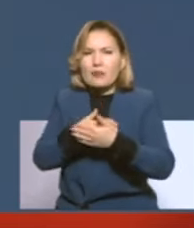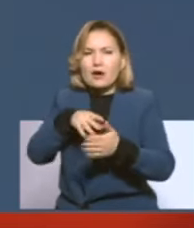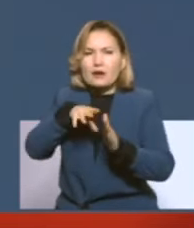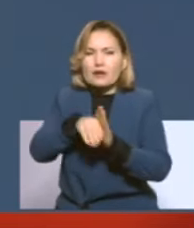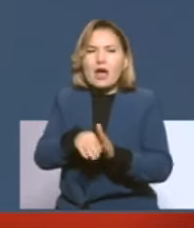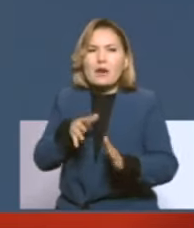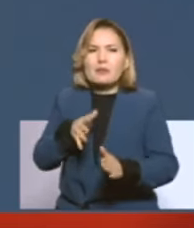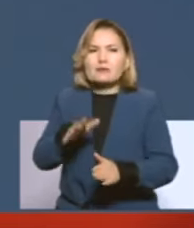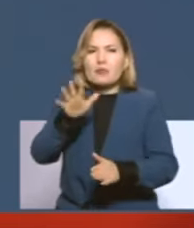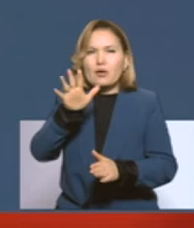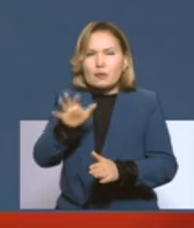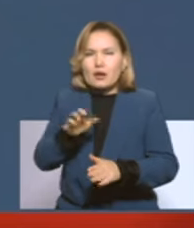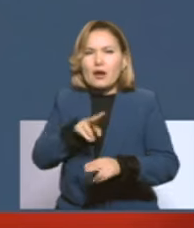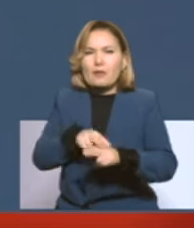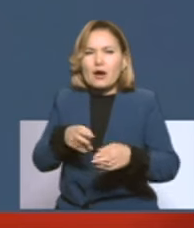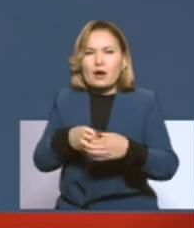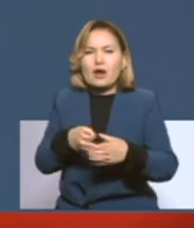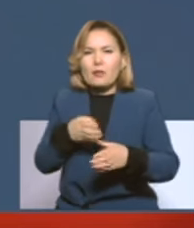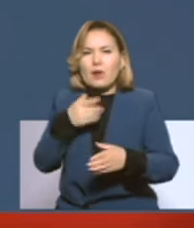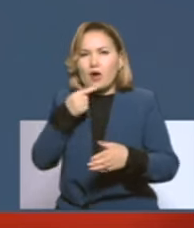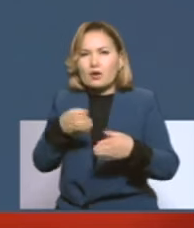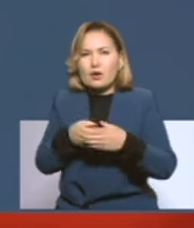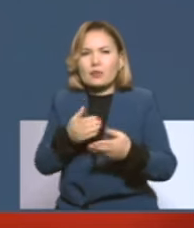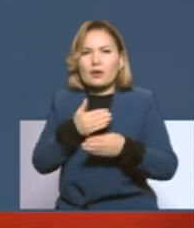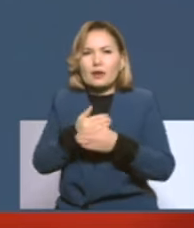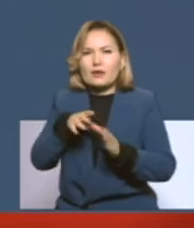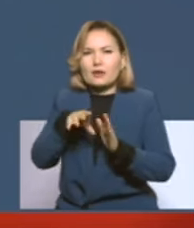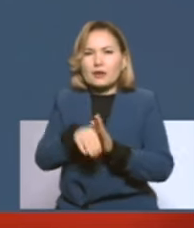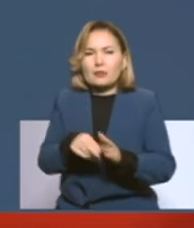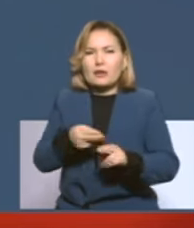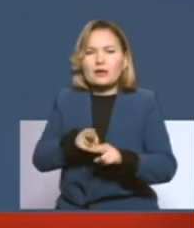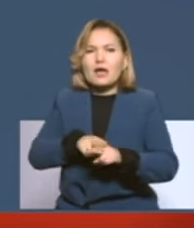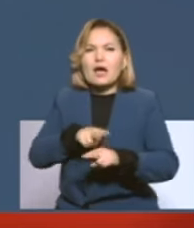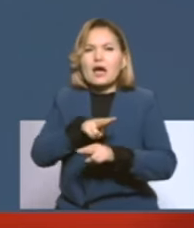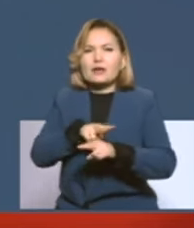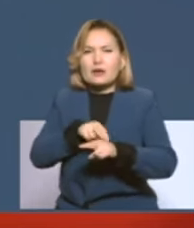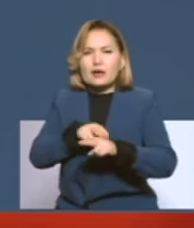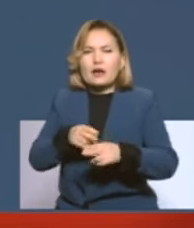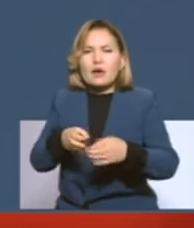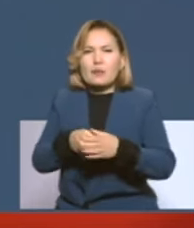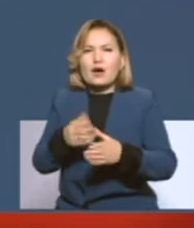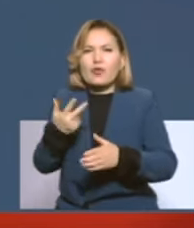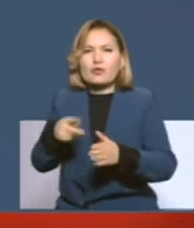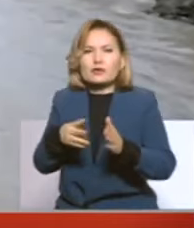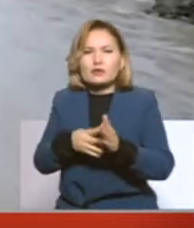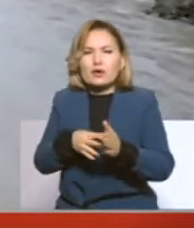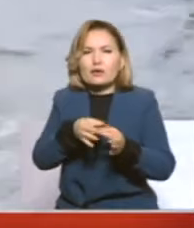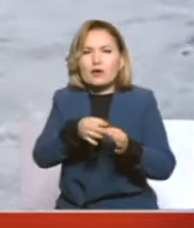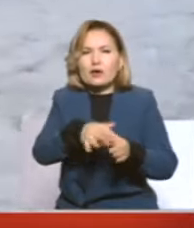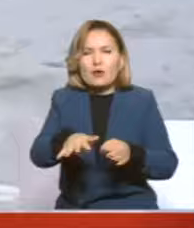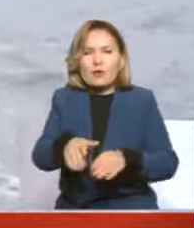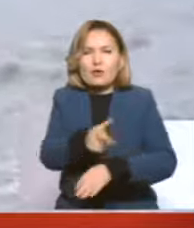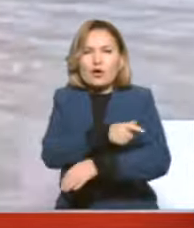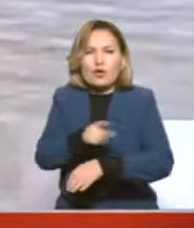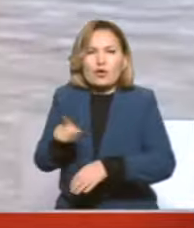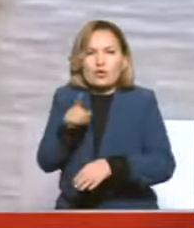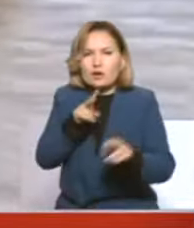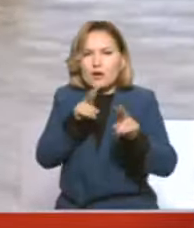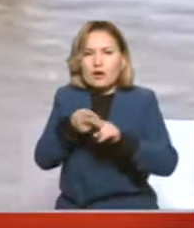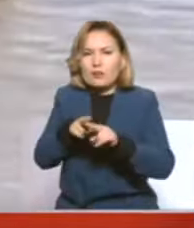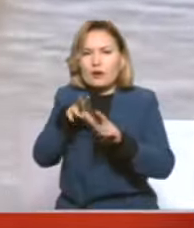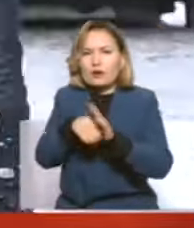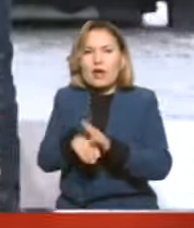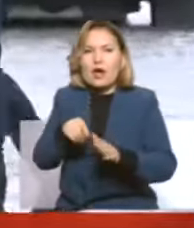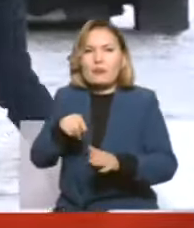5500 полиция және Ұлттық ұлан сарбаздары жұмылдырылған. Сонымен бірге тәртіп сақшылары 39 ауданның елді мекендерін күзетіп тұр. Оның